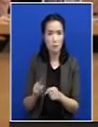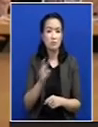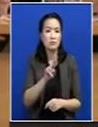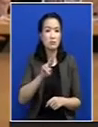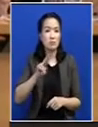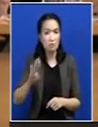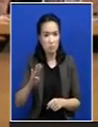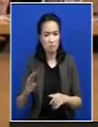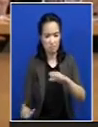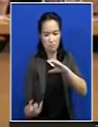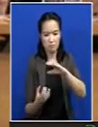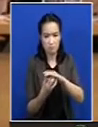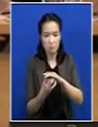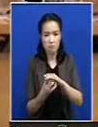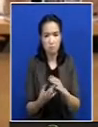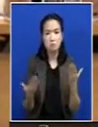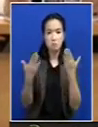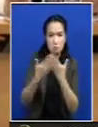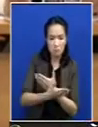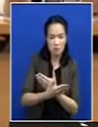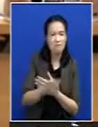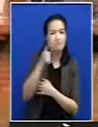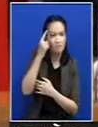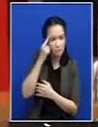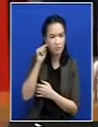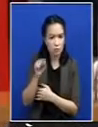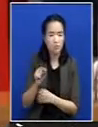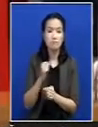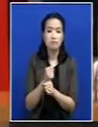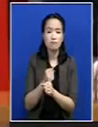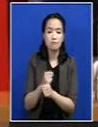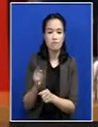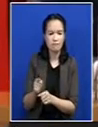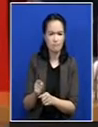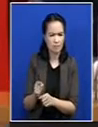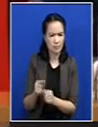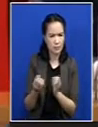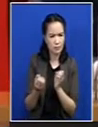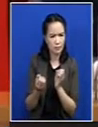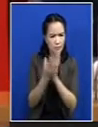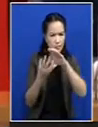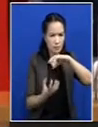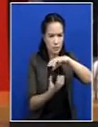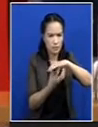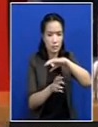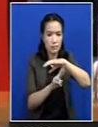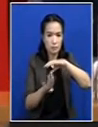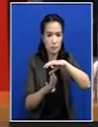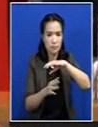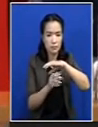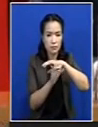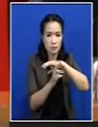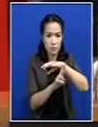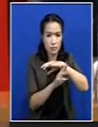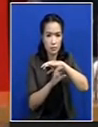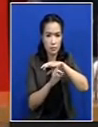เปลี่ยนมาเป็นระบบก๊าซไนโตรเจนแทนคาดว่าระหว่างทำงานมีสิ่งไปกระตุ้นทำให้